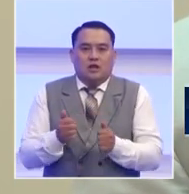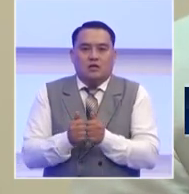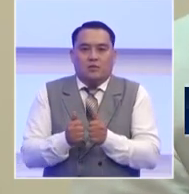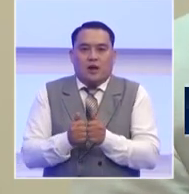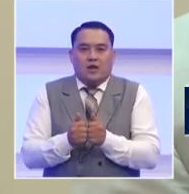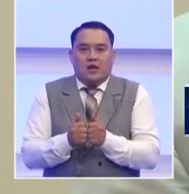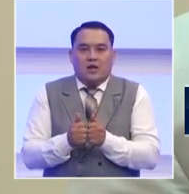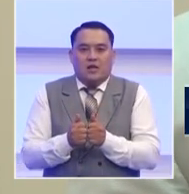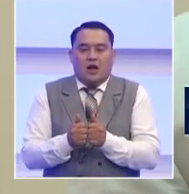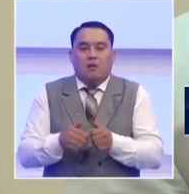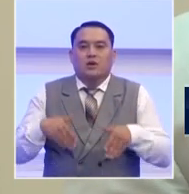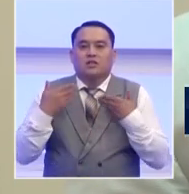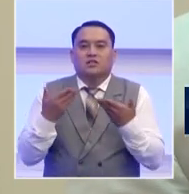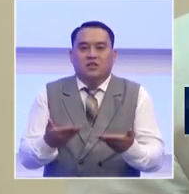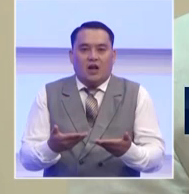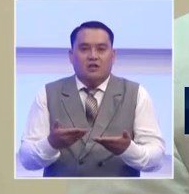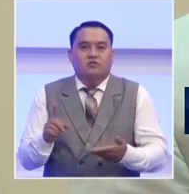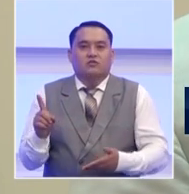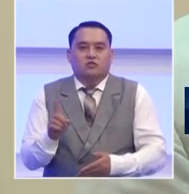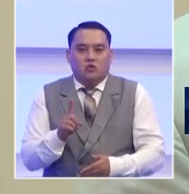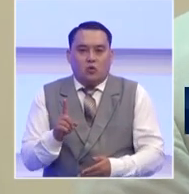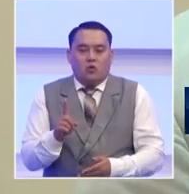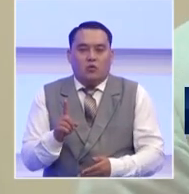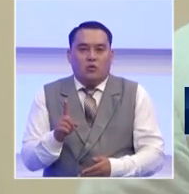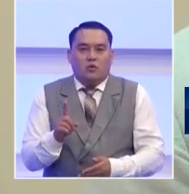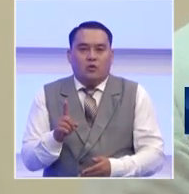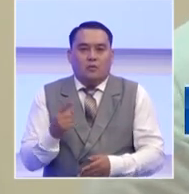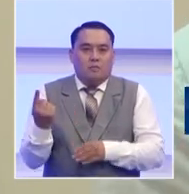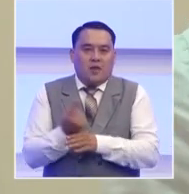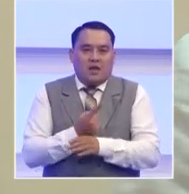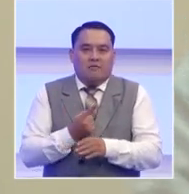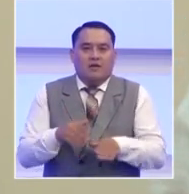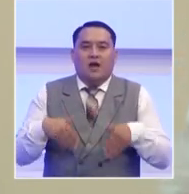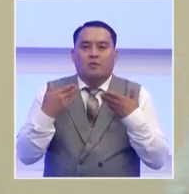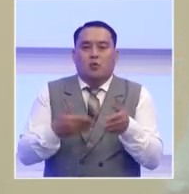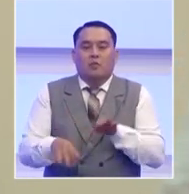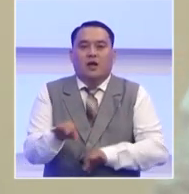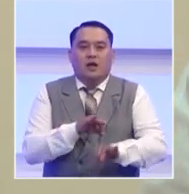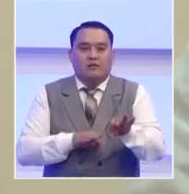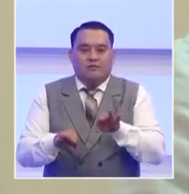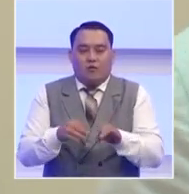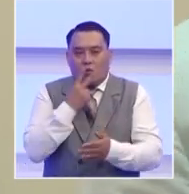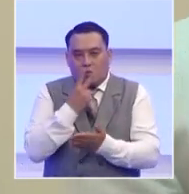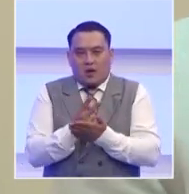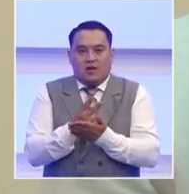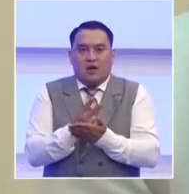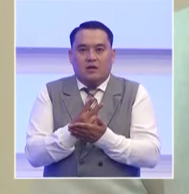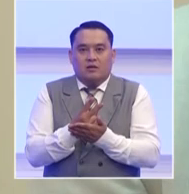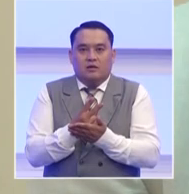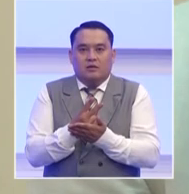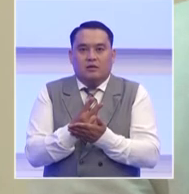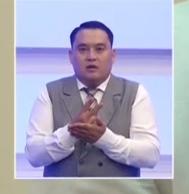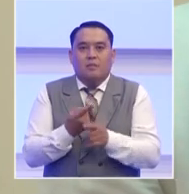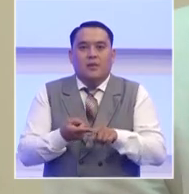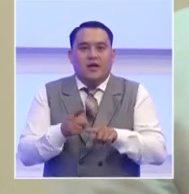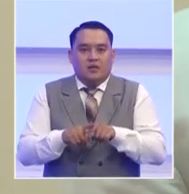как-то первоначально обращались, но, в общем-то, там первый запрос на проектирование ее, вот он оказался несколько неподъемным.